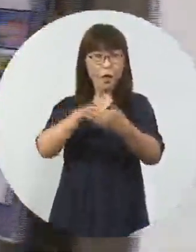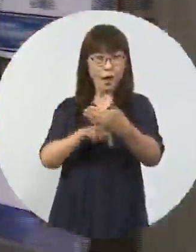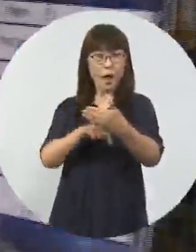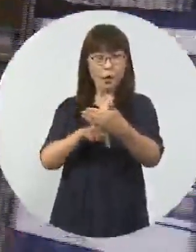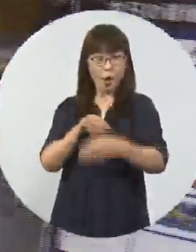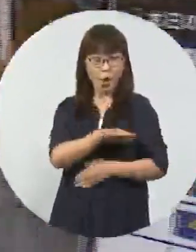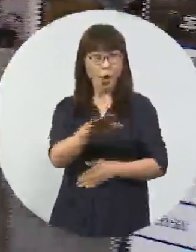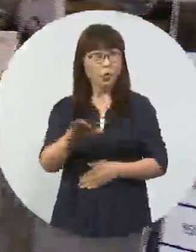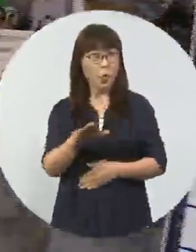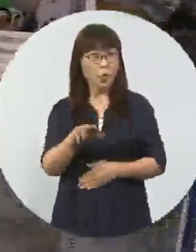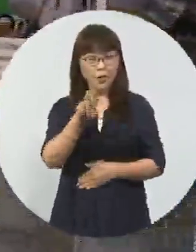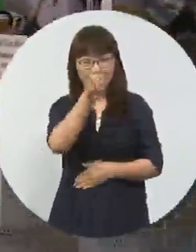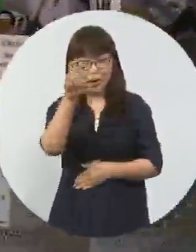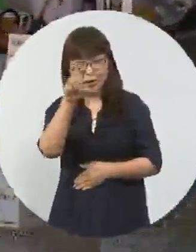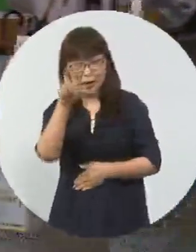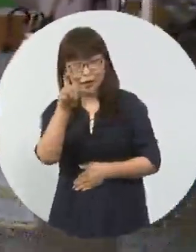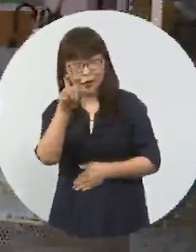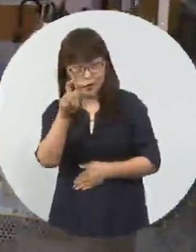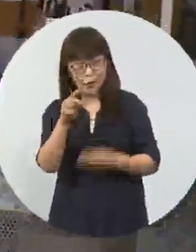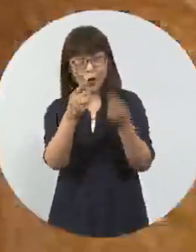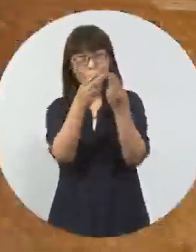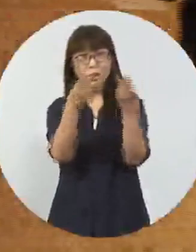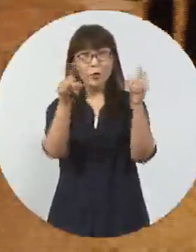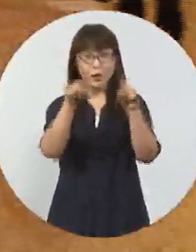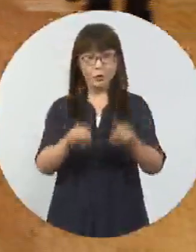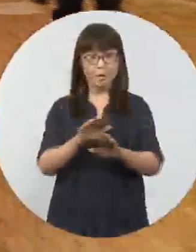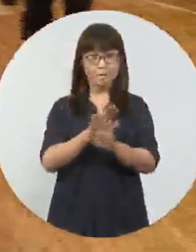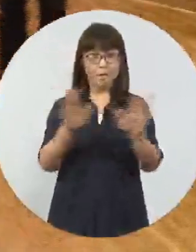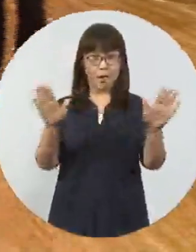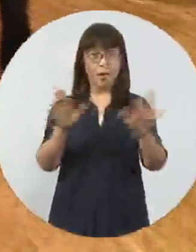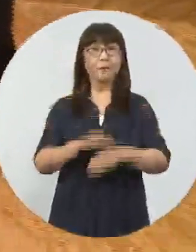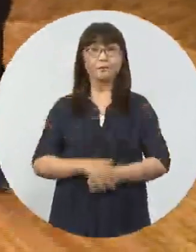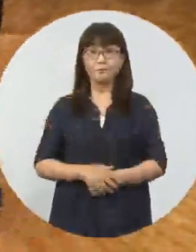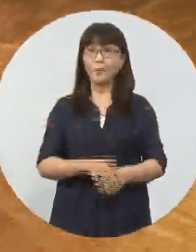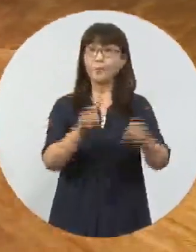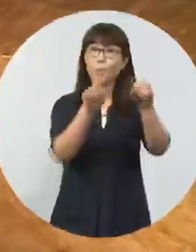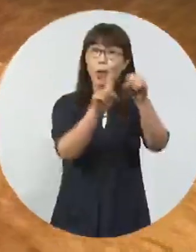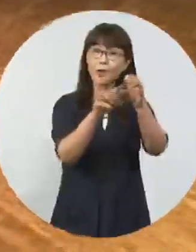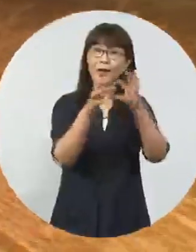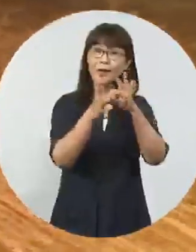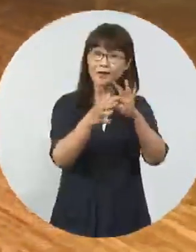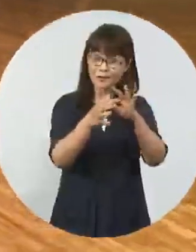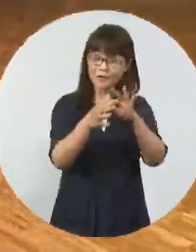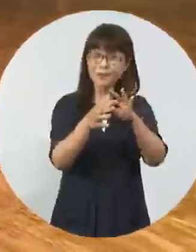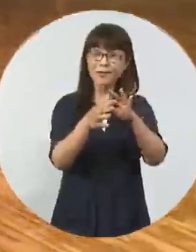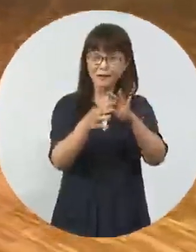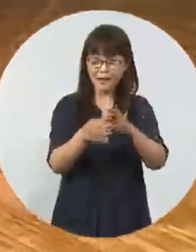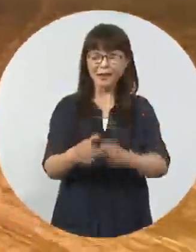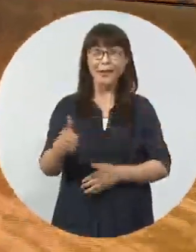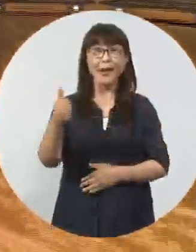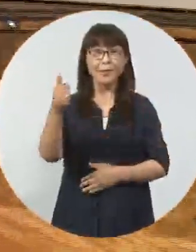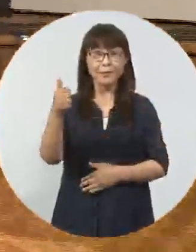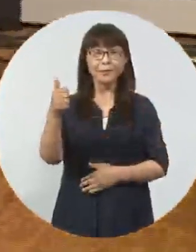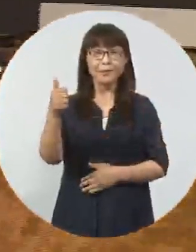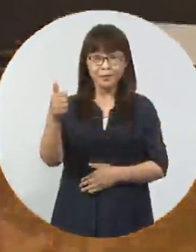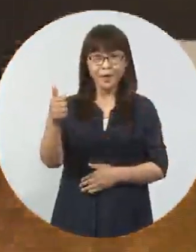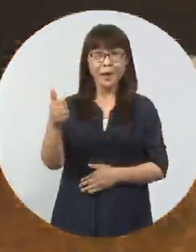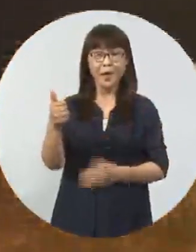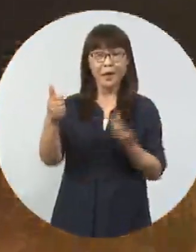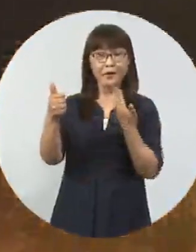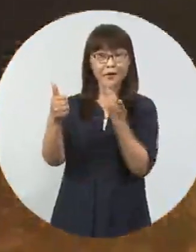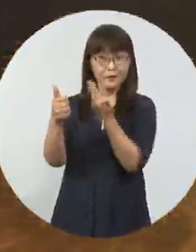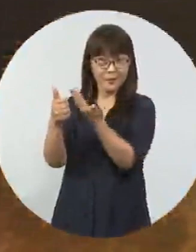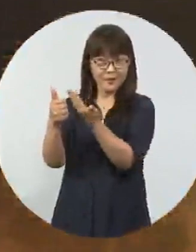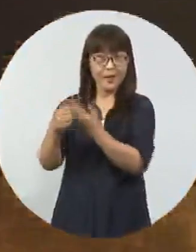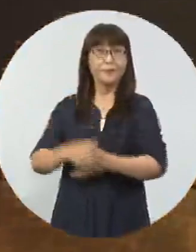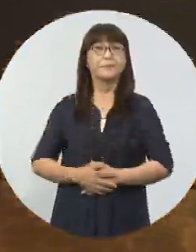ントを初開催しました。イベントの狙いについてシアター長の角田さんにお話を聞き